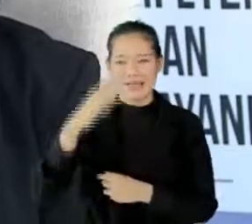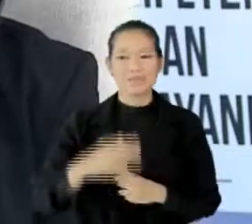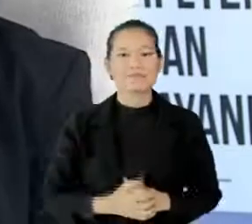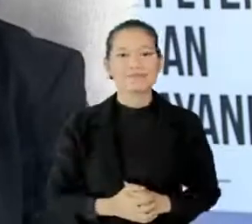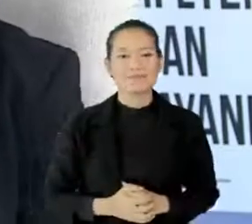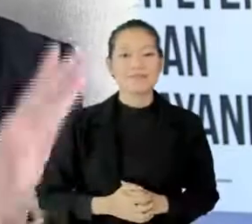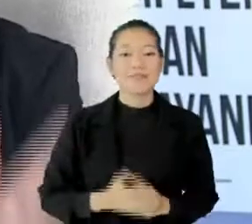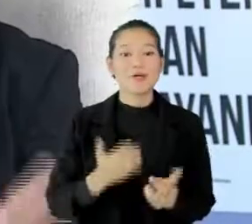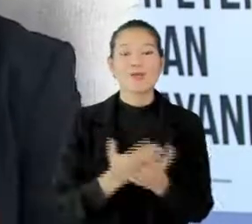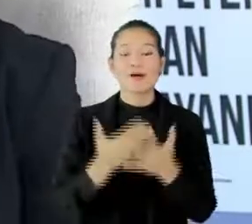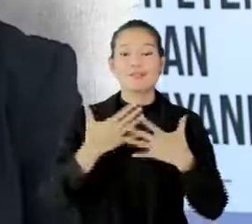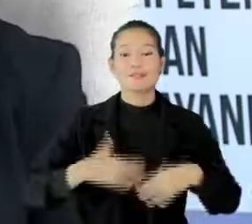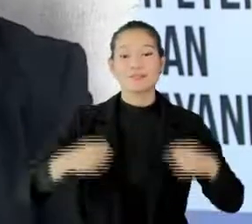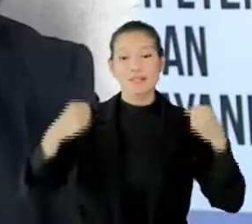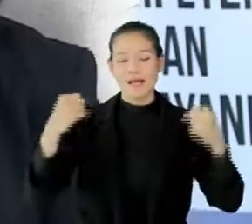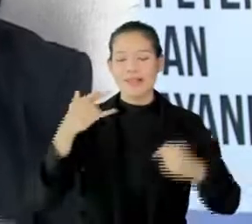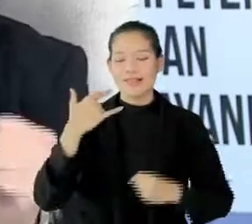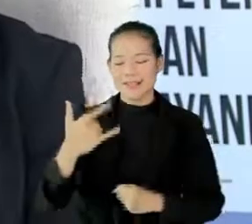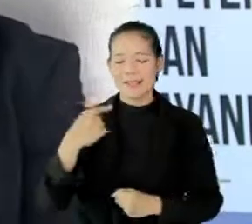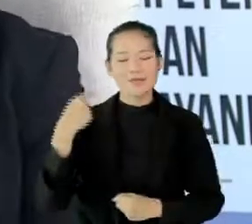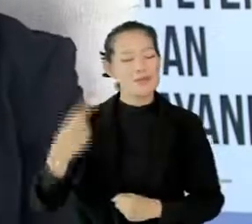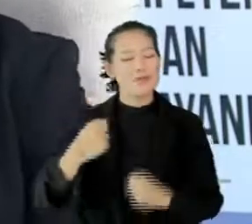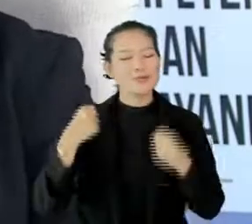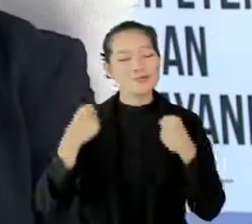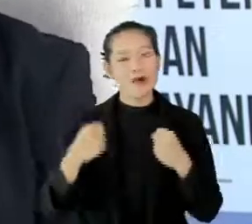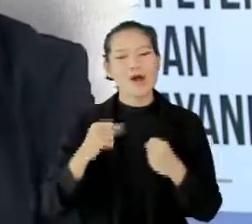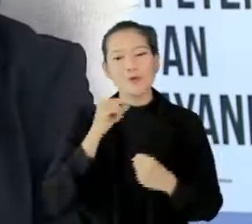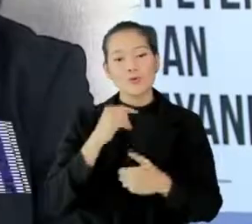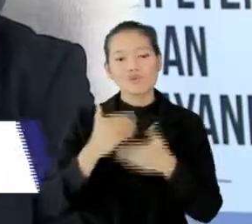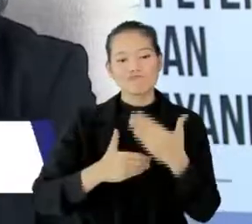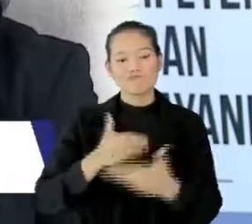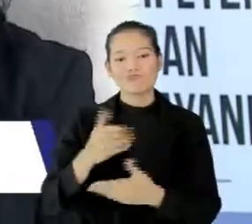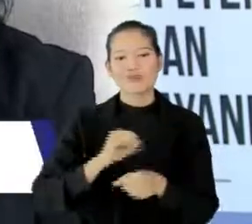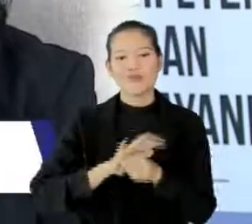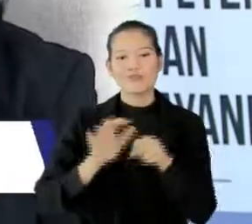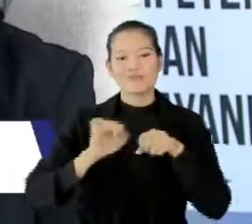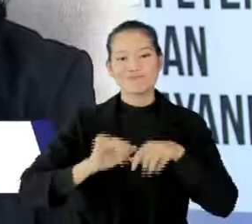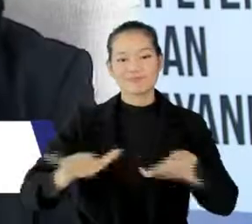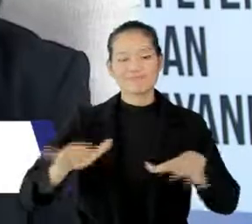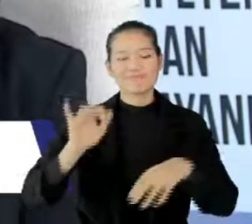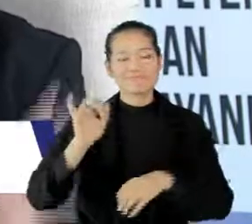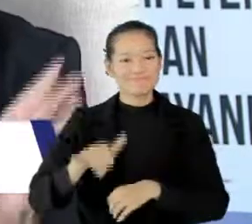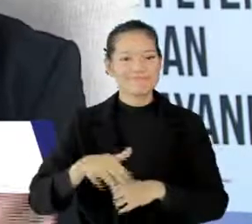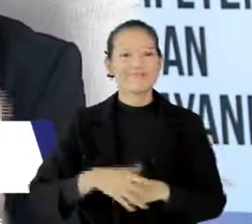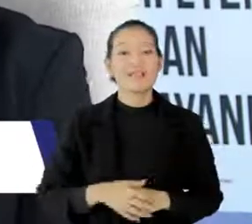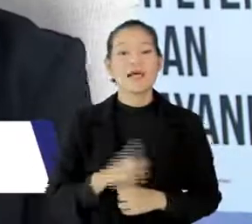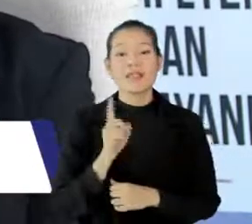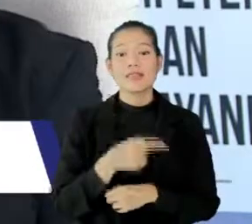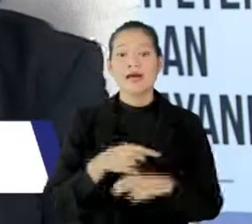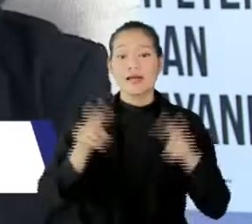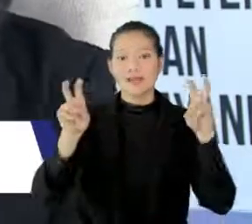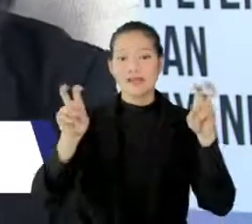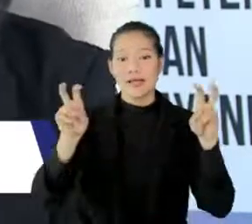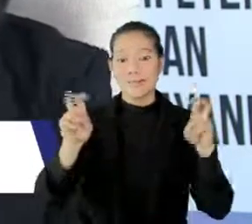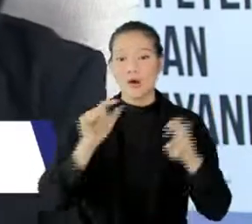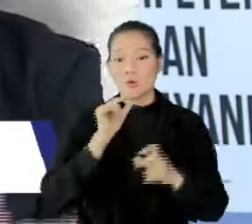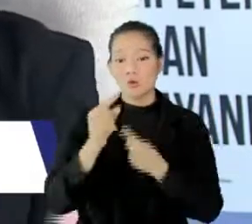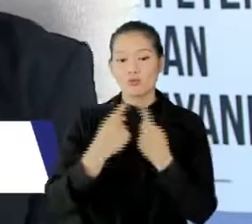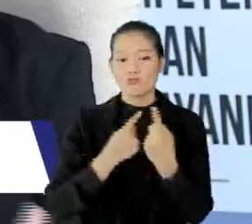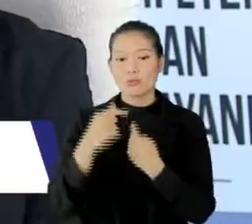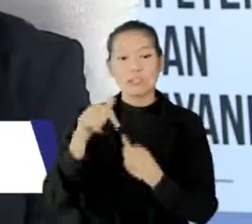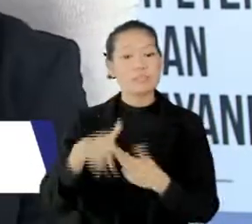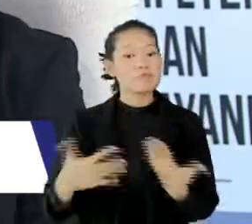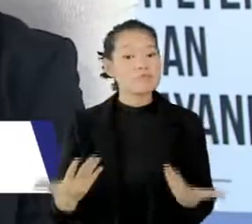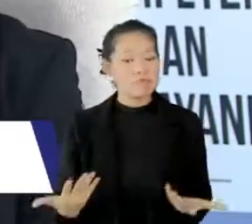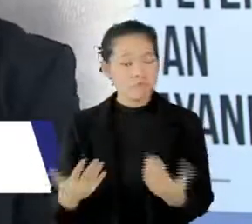ini. Semoga tetap sehat dan selalu semangat dalam melewati pandemi ini ya. Nah, topik untuk berdialog kita